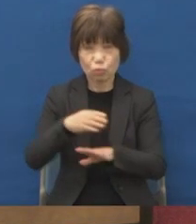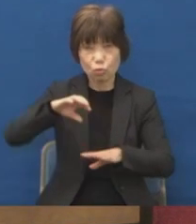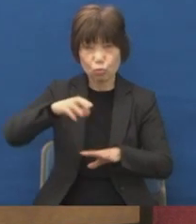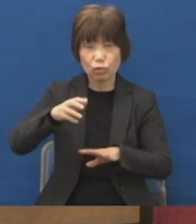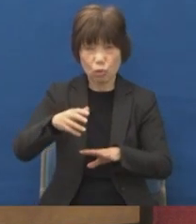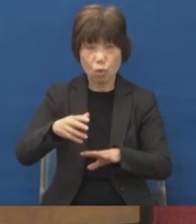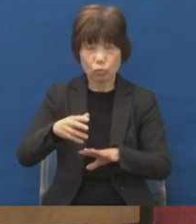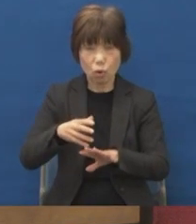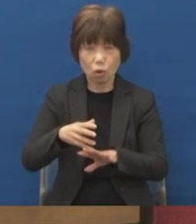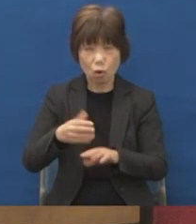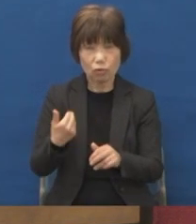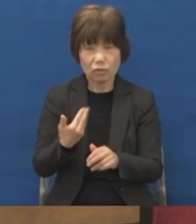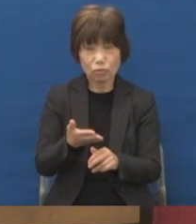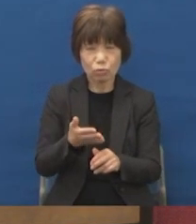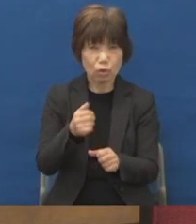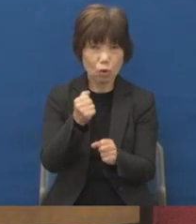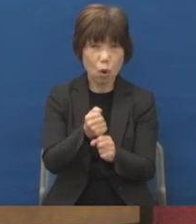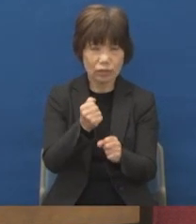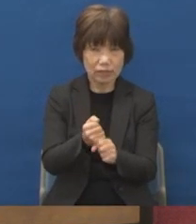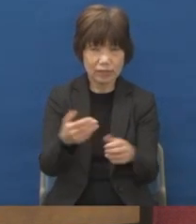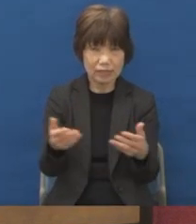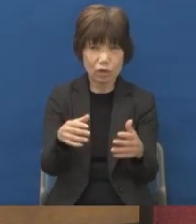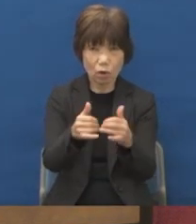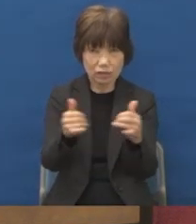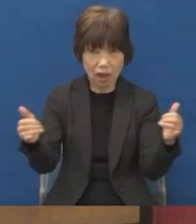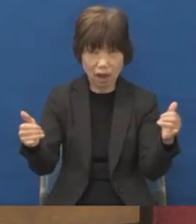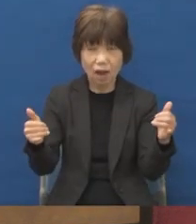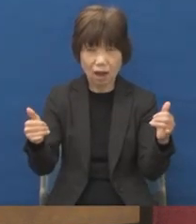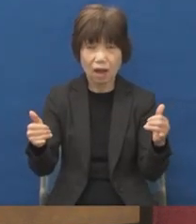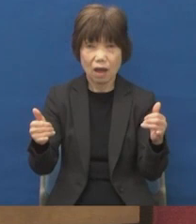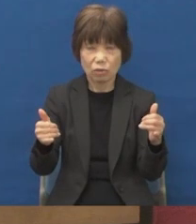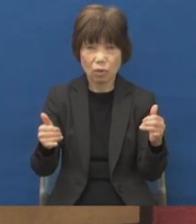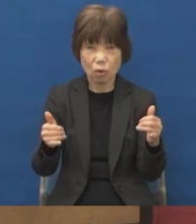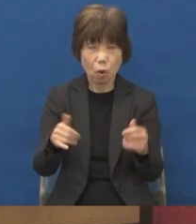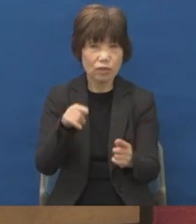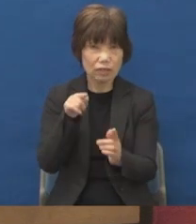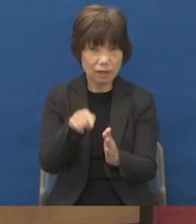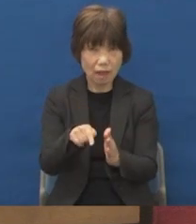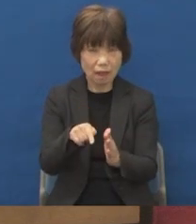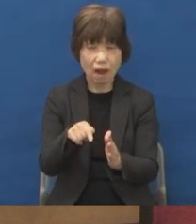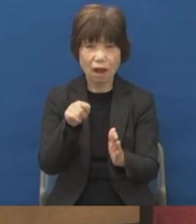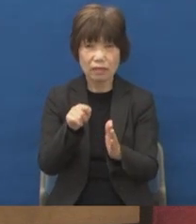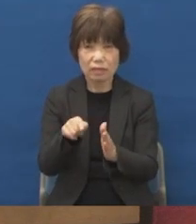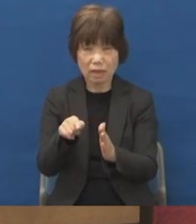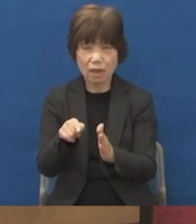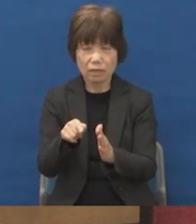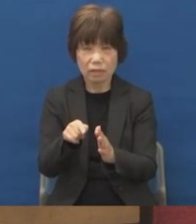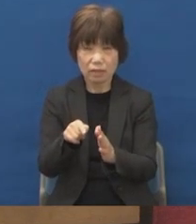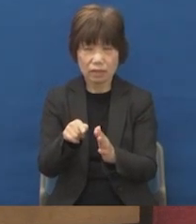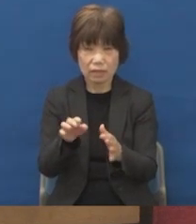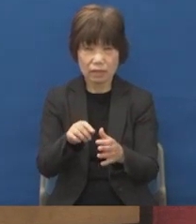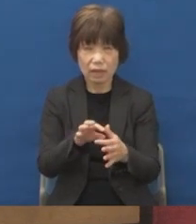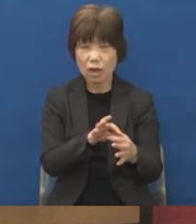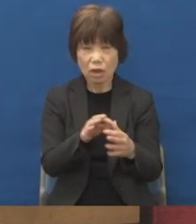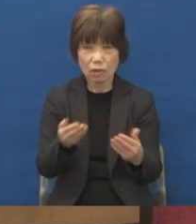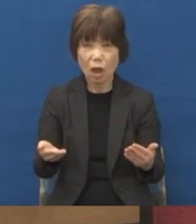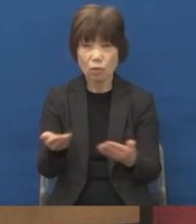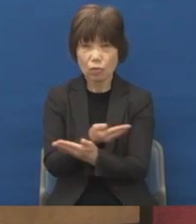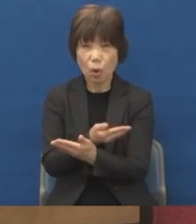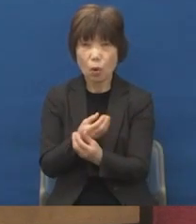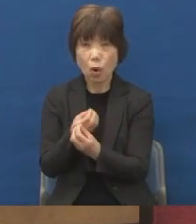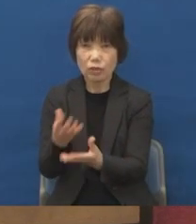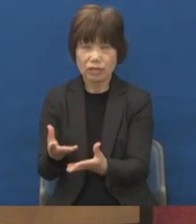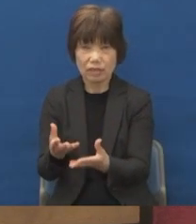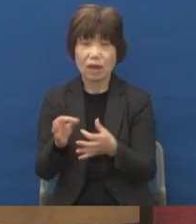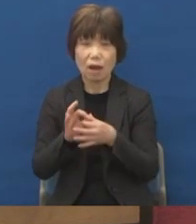業者、下水道の指定下水道工事事業者の指定や指定の更新にかかる手数料を新たに設